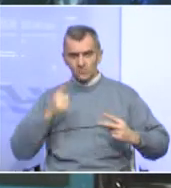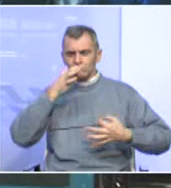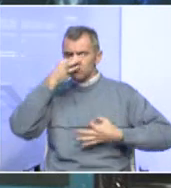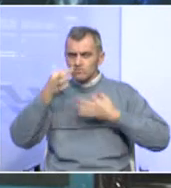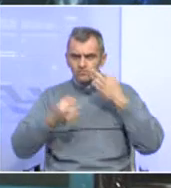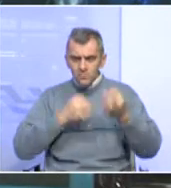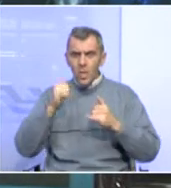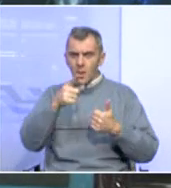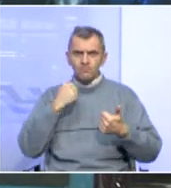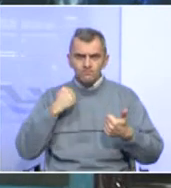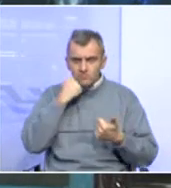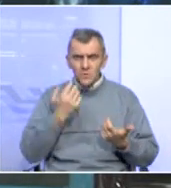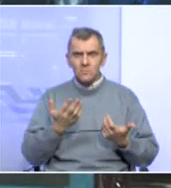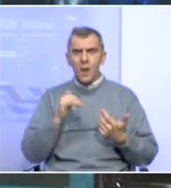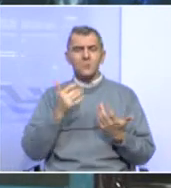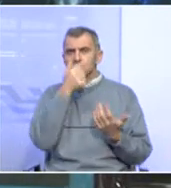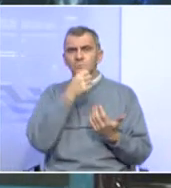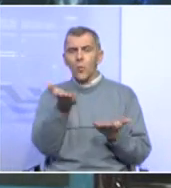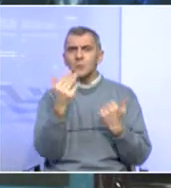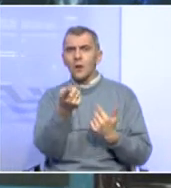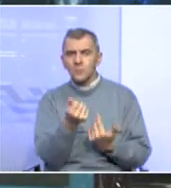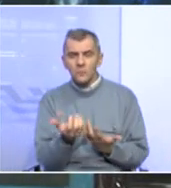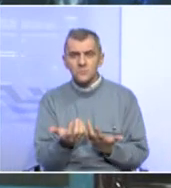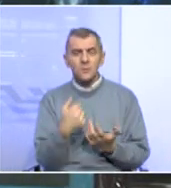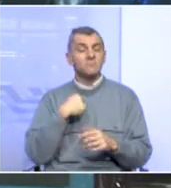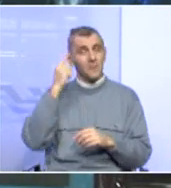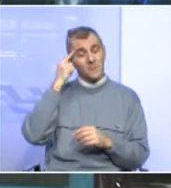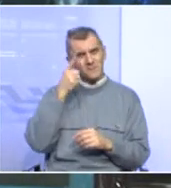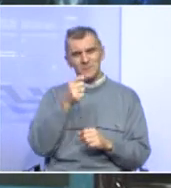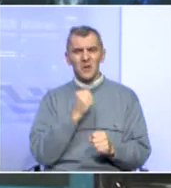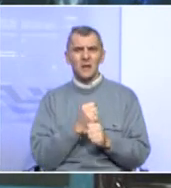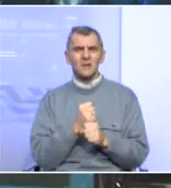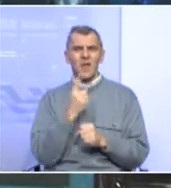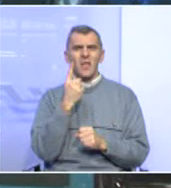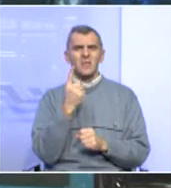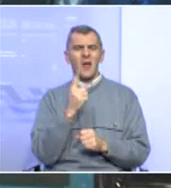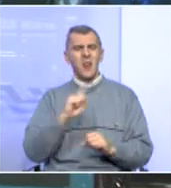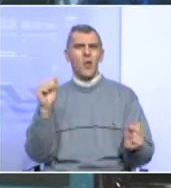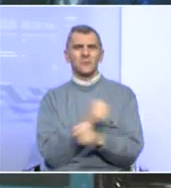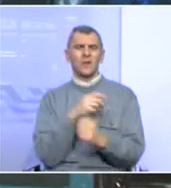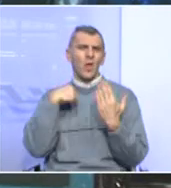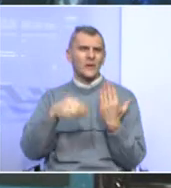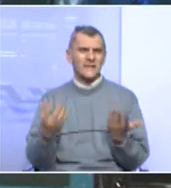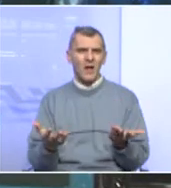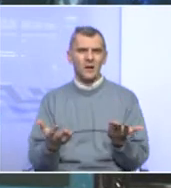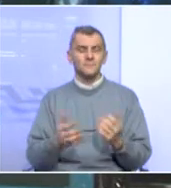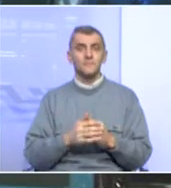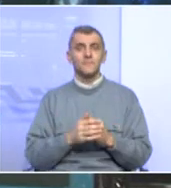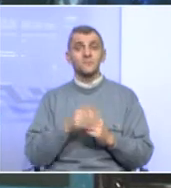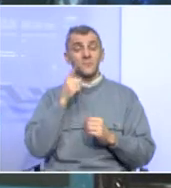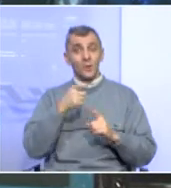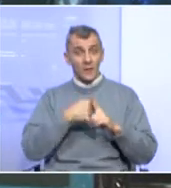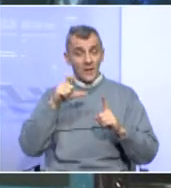li to kriminal, kakve su to novci. Mislim da se radi o jednoj neozbiljnoj izjavi, a to što radi